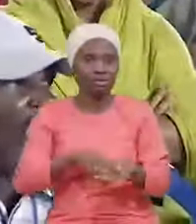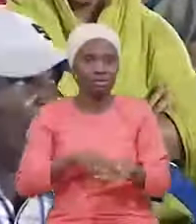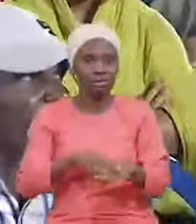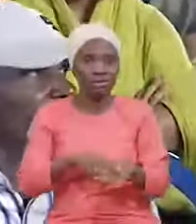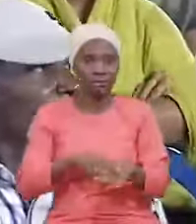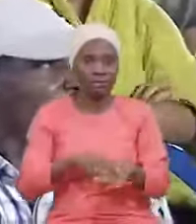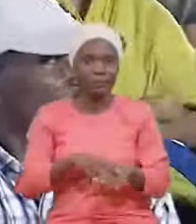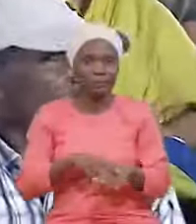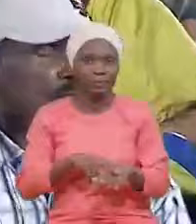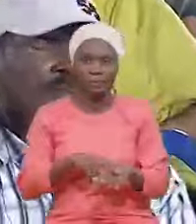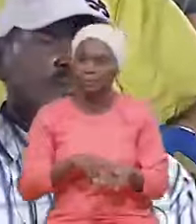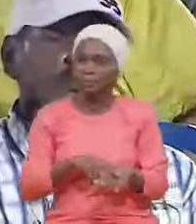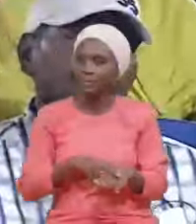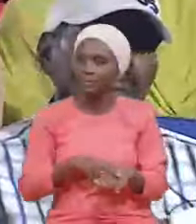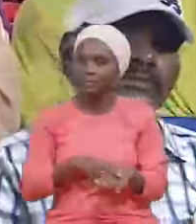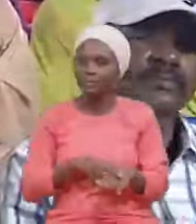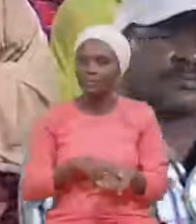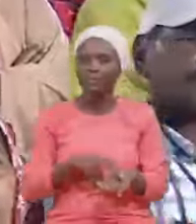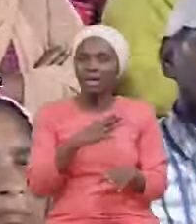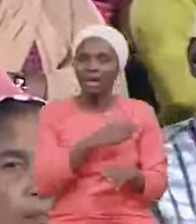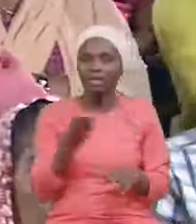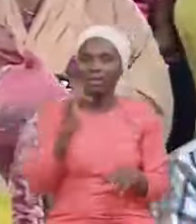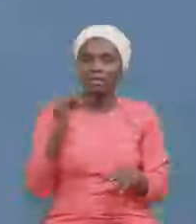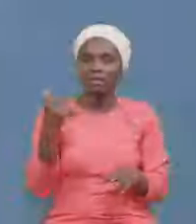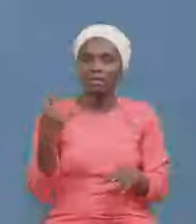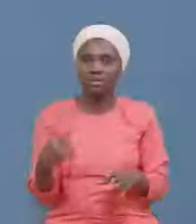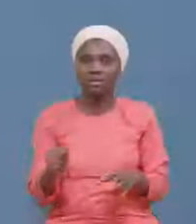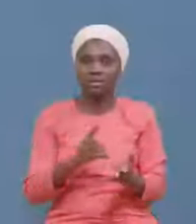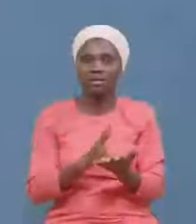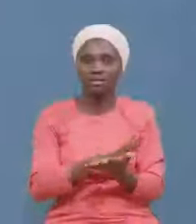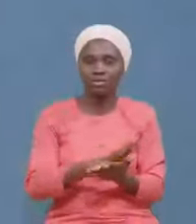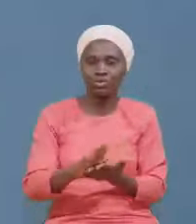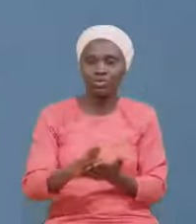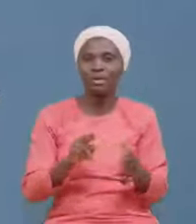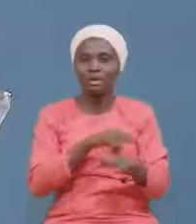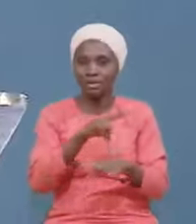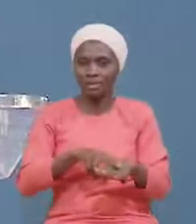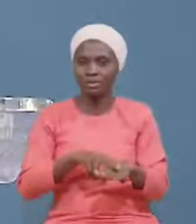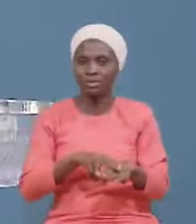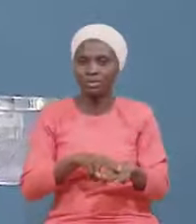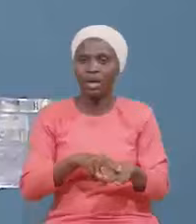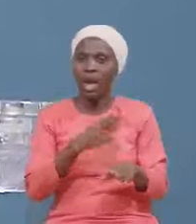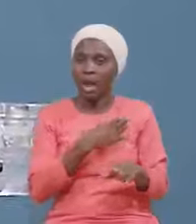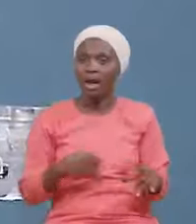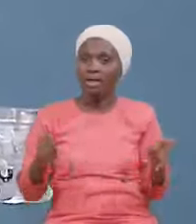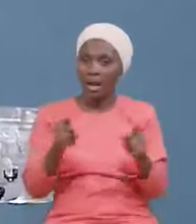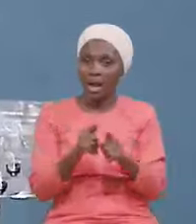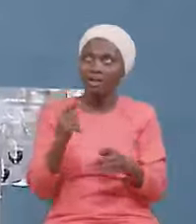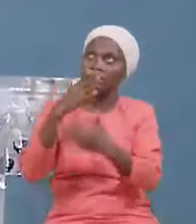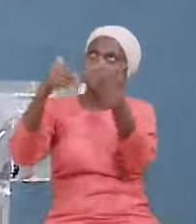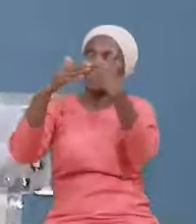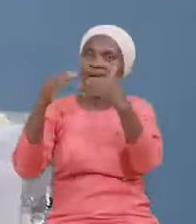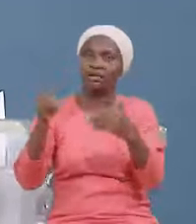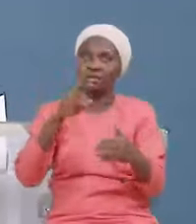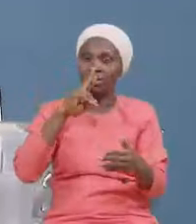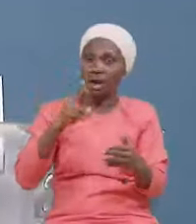ప్రకృతమైనవన్నీ ఇవన్నీ కూడా. Is the supernatural. కాని ప్రకృతి స్థాయికి అతీతమైన ఉన్నాయి. And as the heavens are